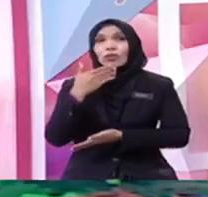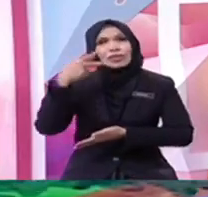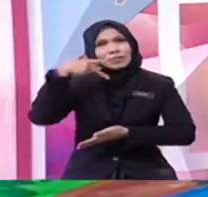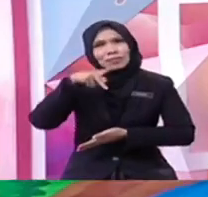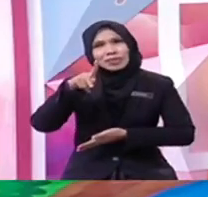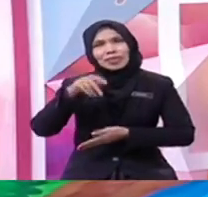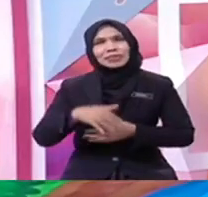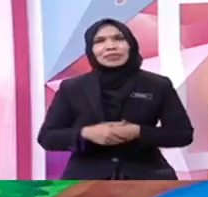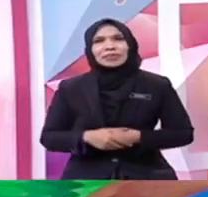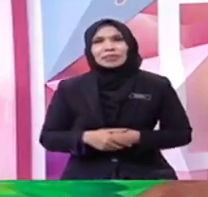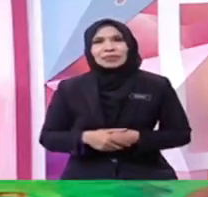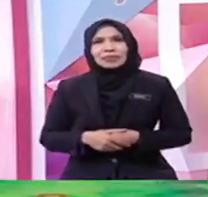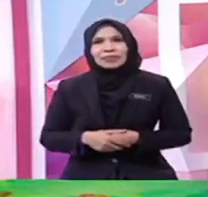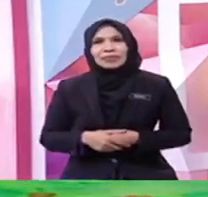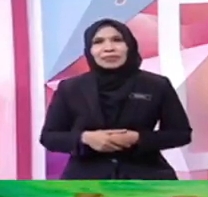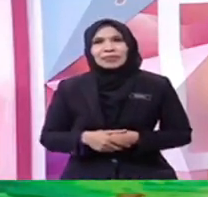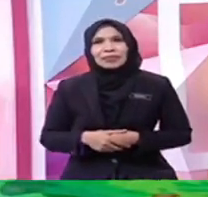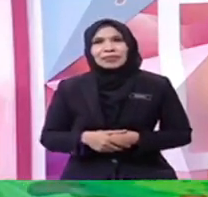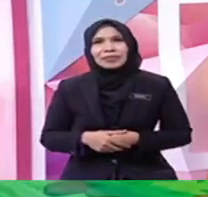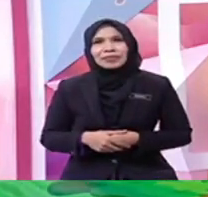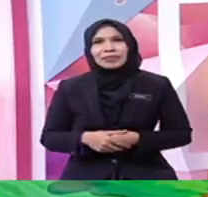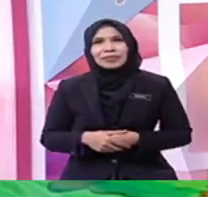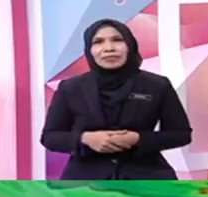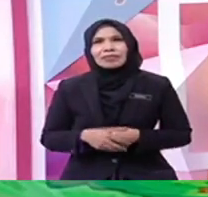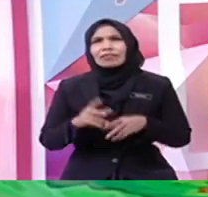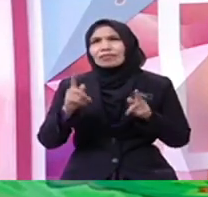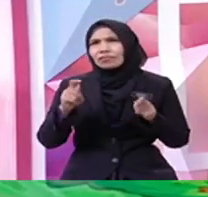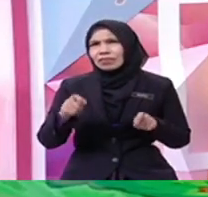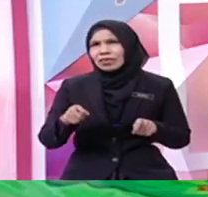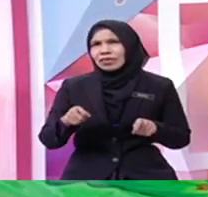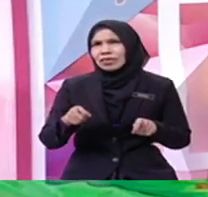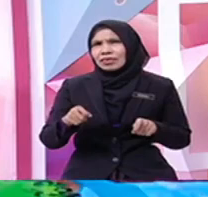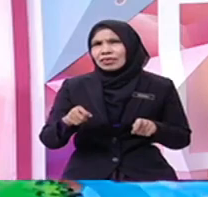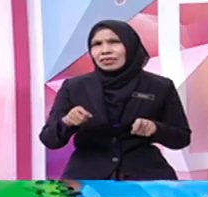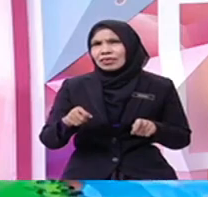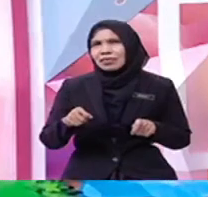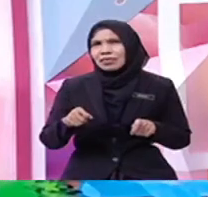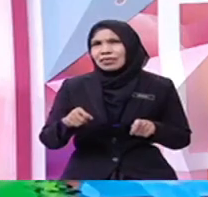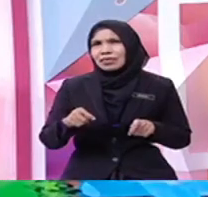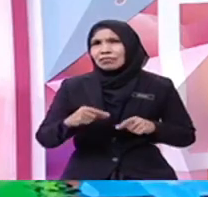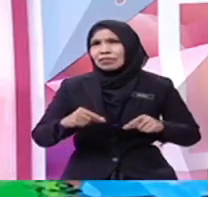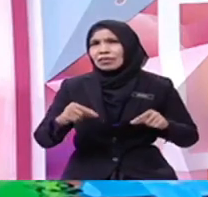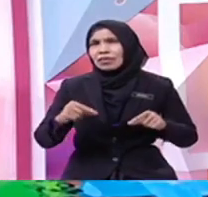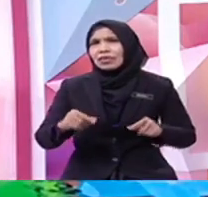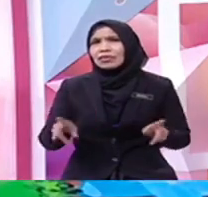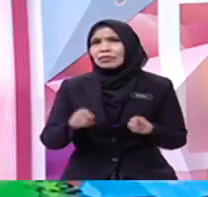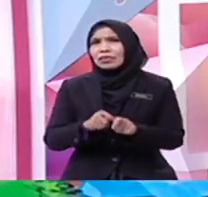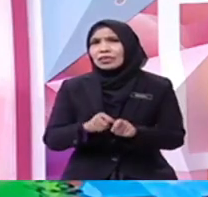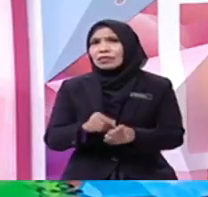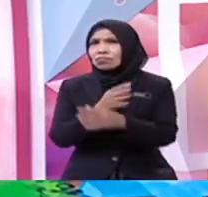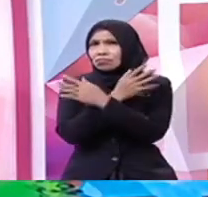pink hati ih dan kita berangkat iye seperti beruang rezeki